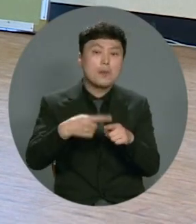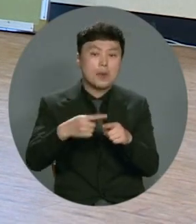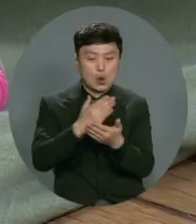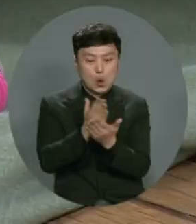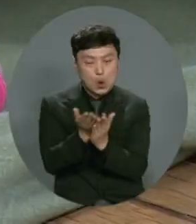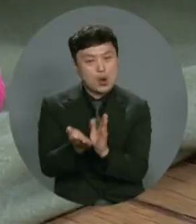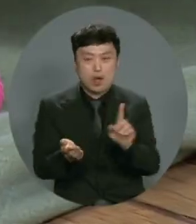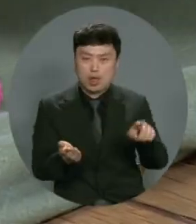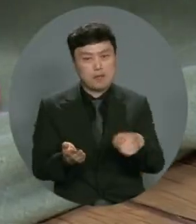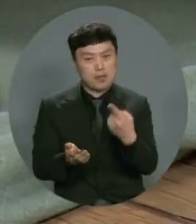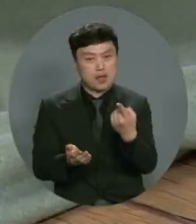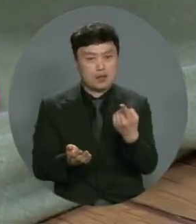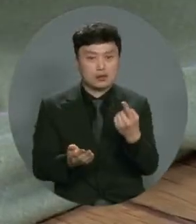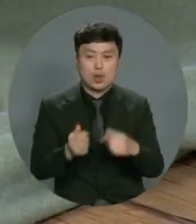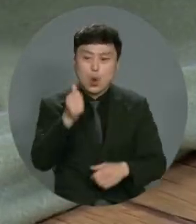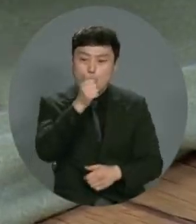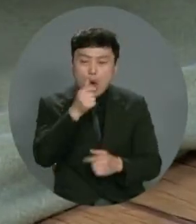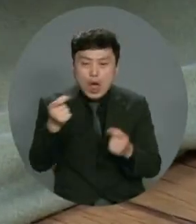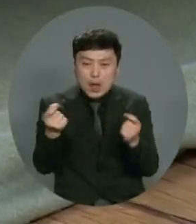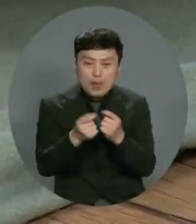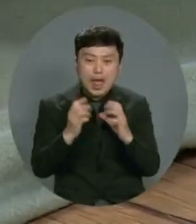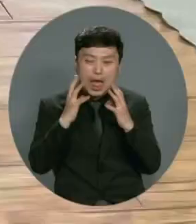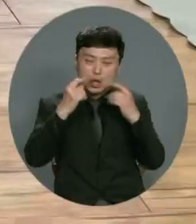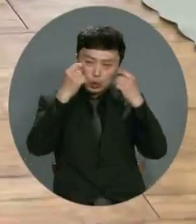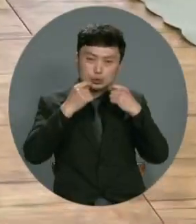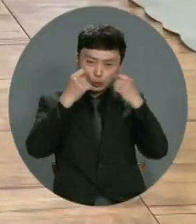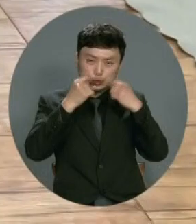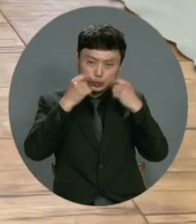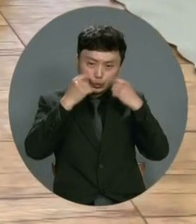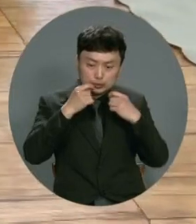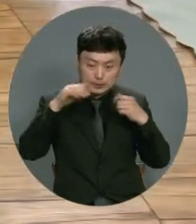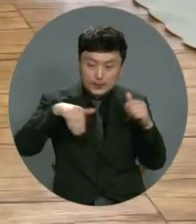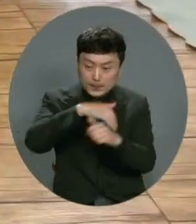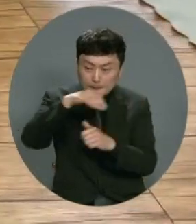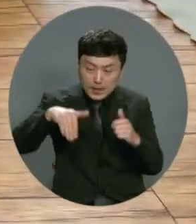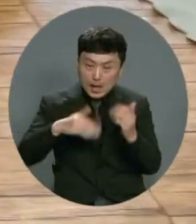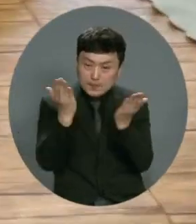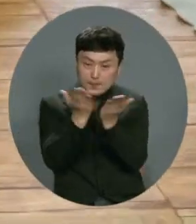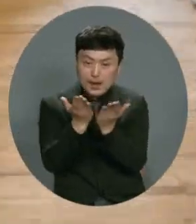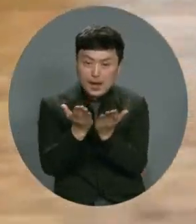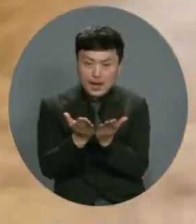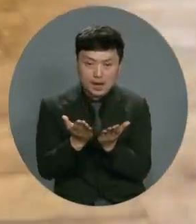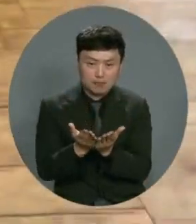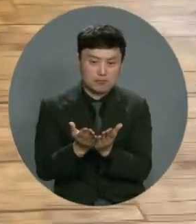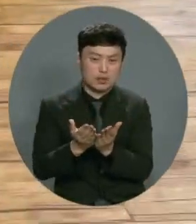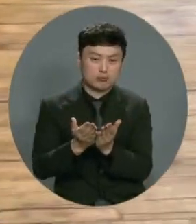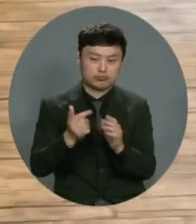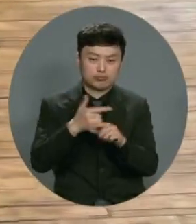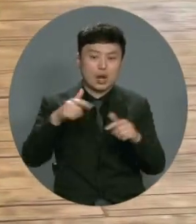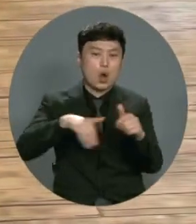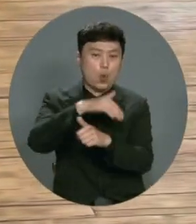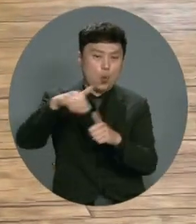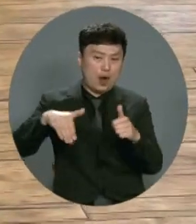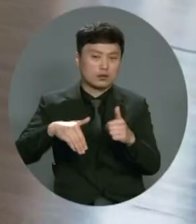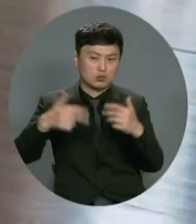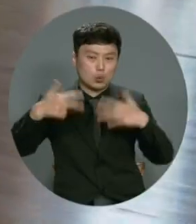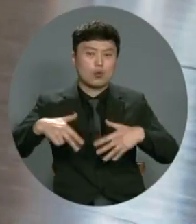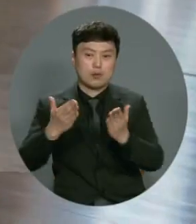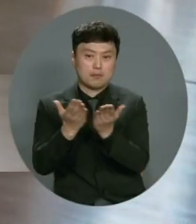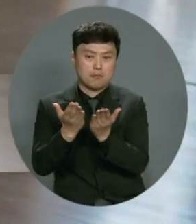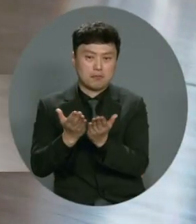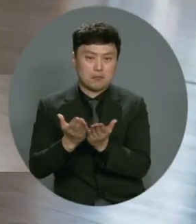100여 가지 고양이 접촉 아기 울음소리 등 실생활에서 접할 수 있는 다양한 환경 조건으로 가정하고 있는데